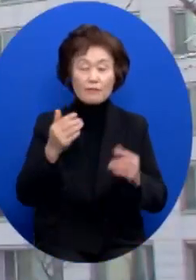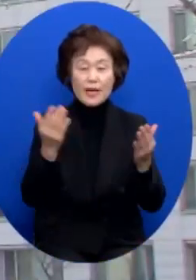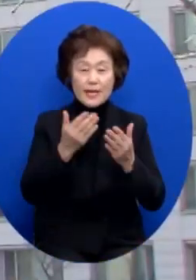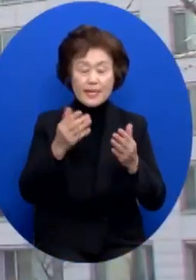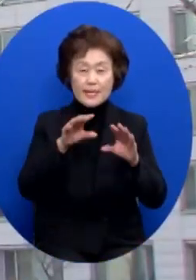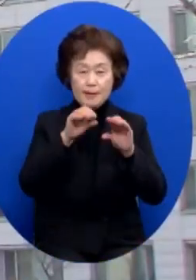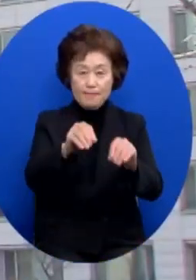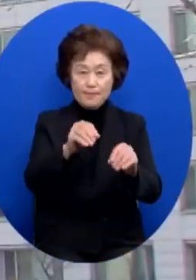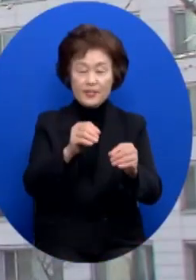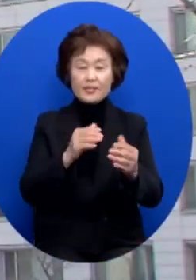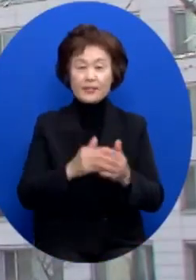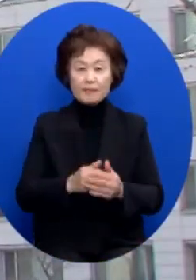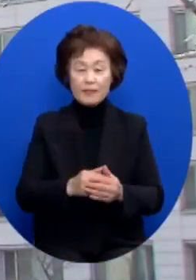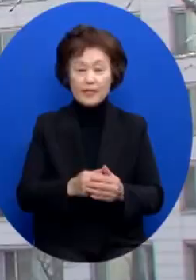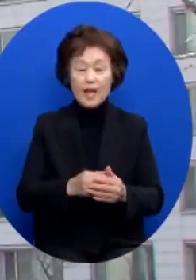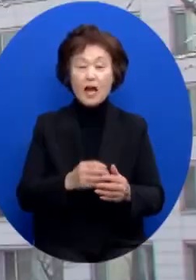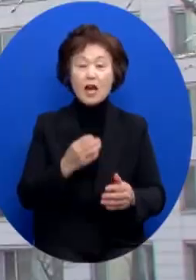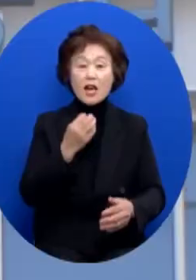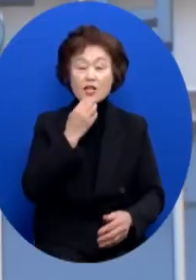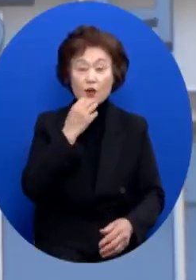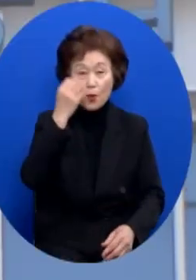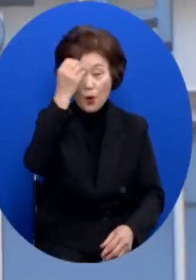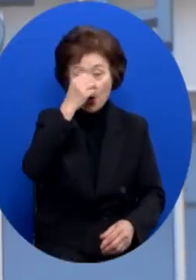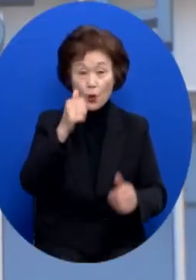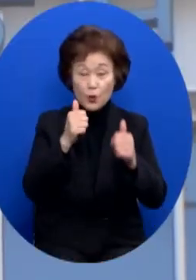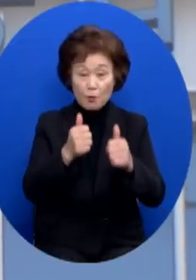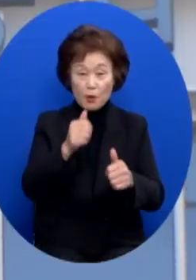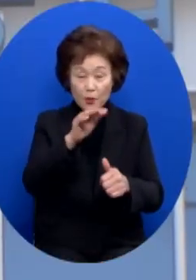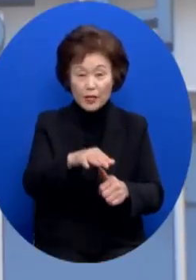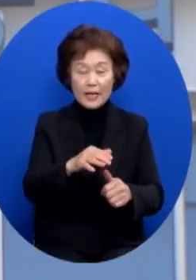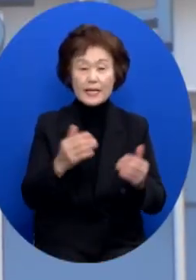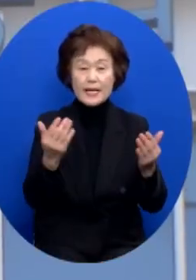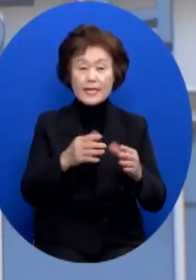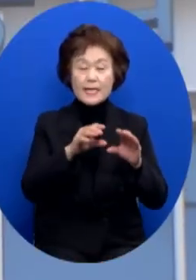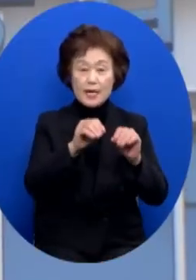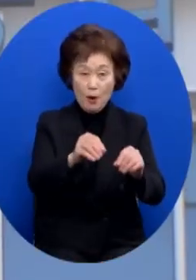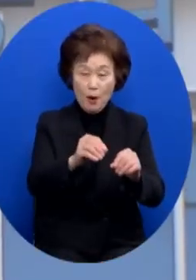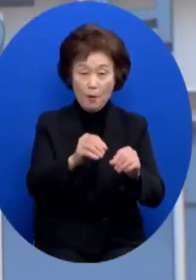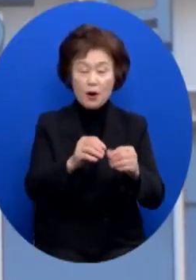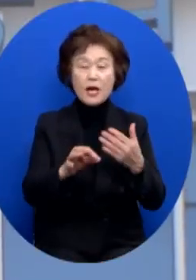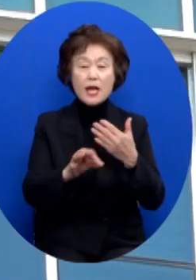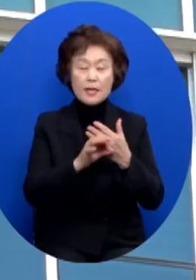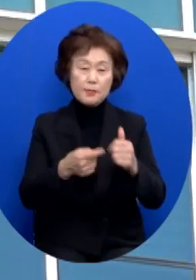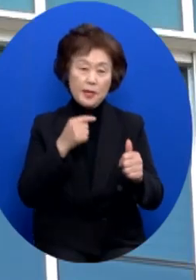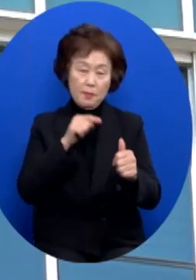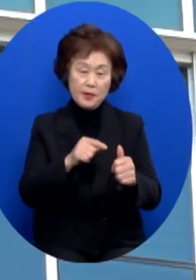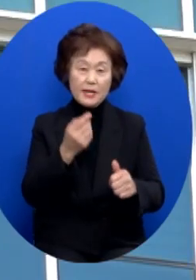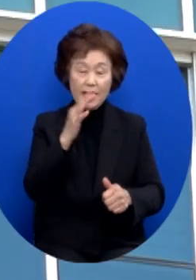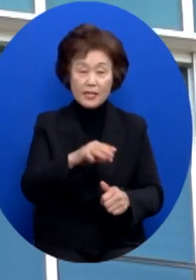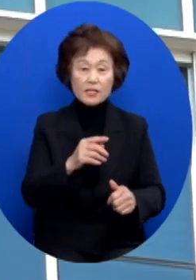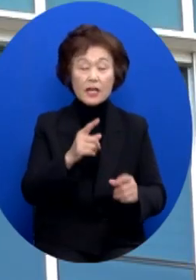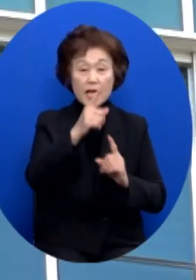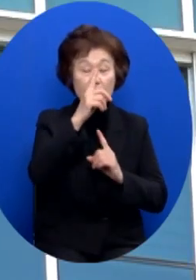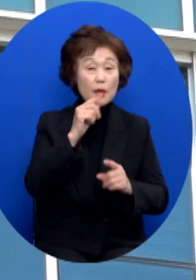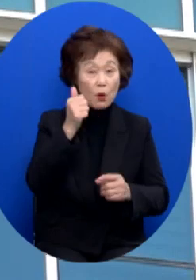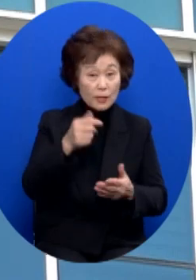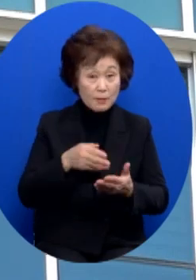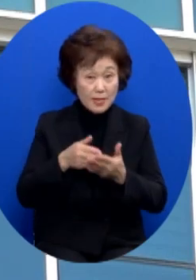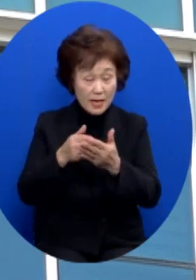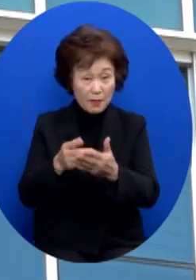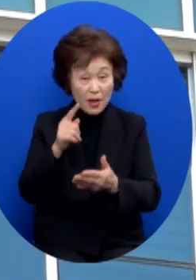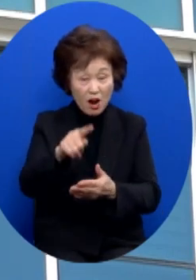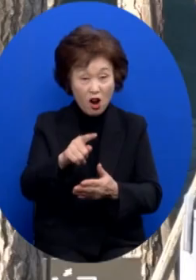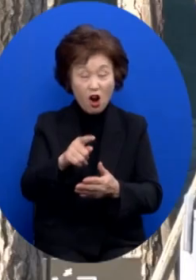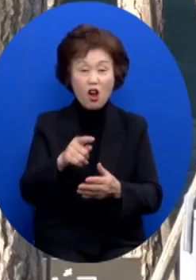정지시켰습니다 서울고등법원은 직무 집행정지 가처분 재판에서 이혼 목사가 제기한 총회장 선거 무효